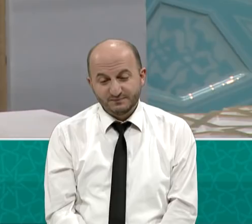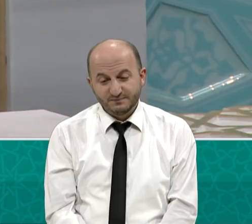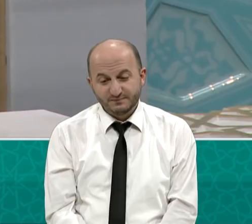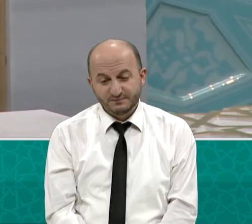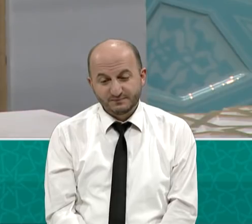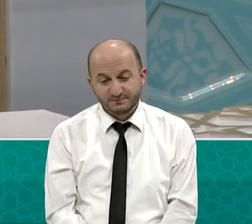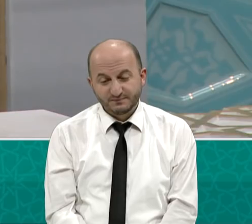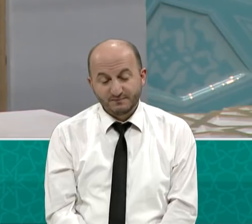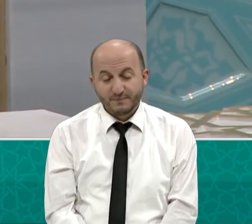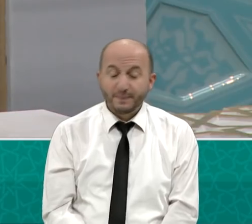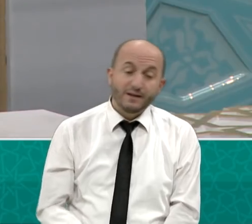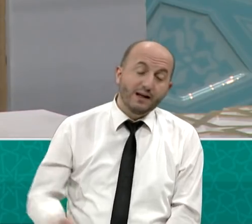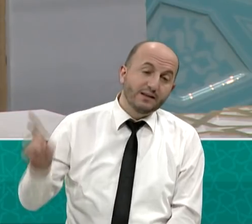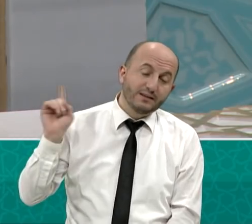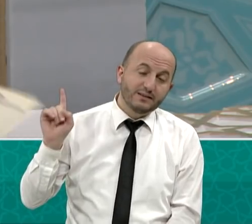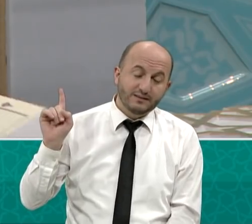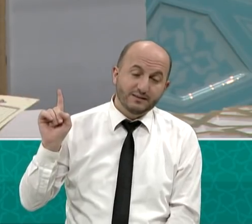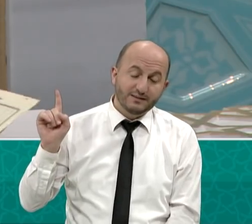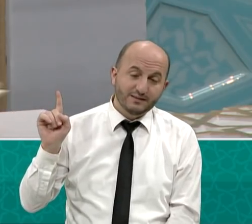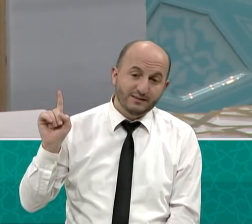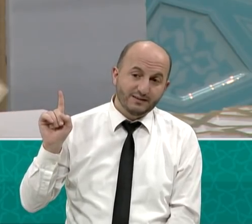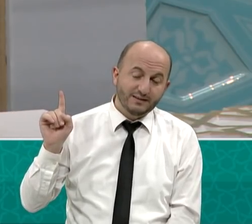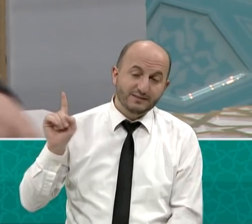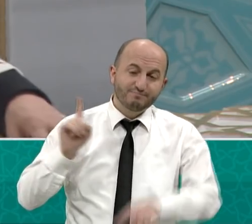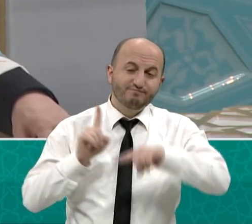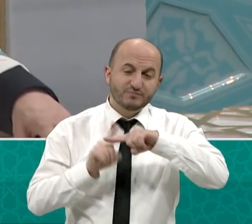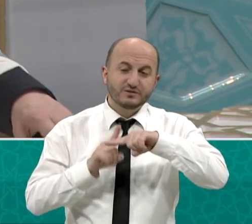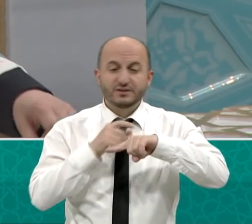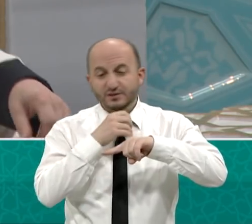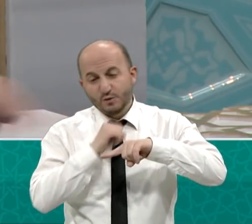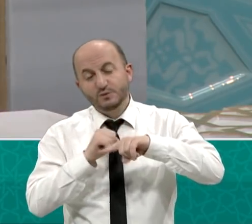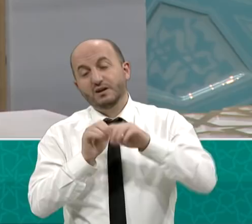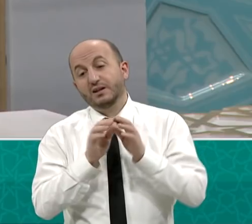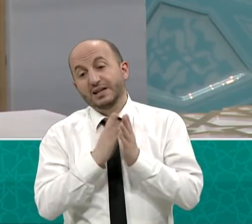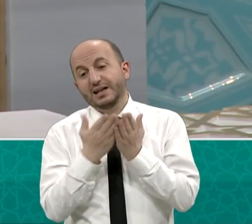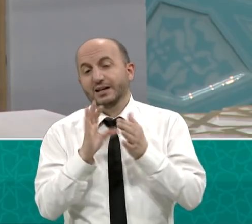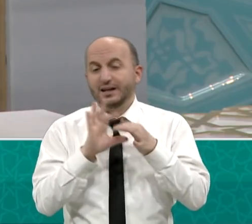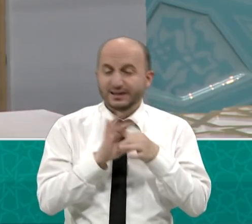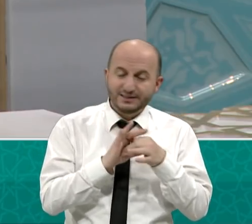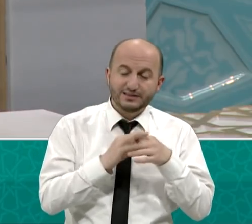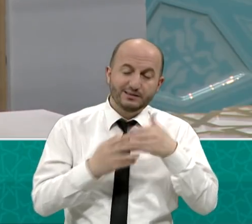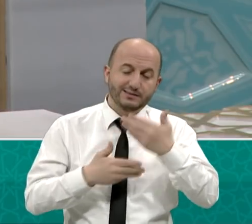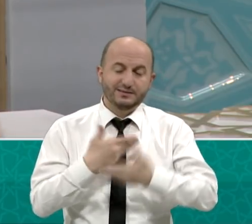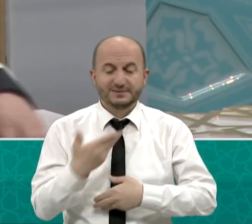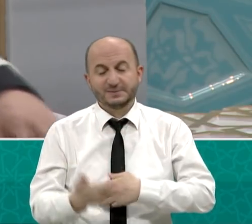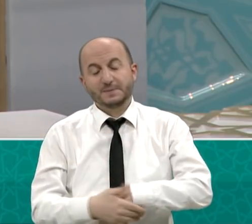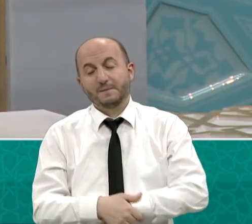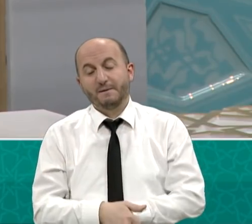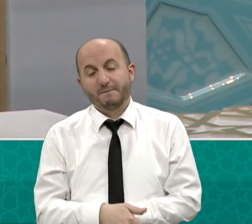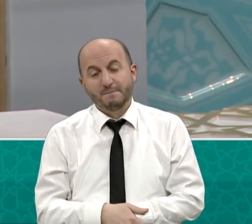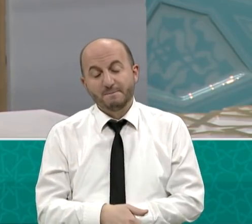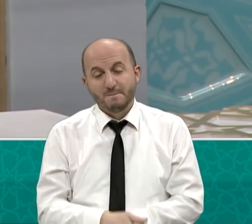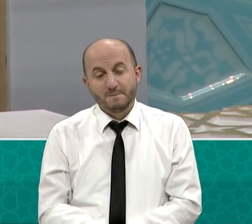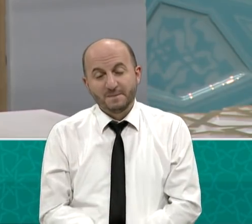ayetinde Rabbimiz ehli kitabı anlatır. Sevgili kardeşlerim, ehli kitabı anlatır da